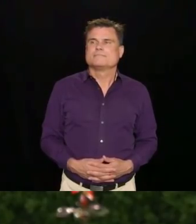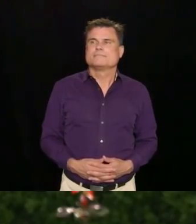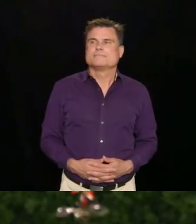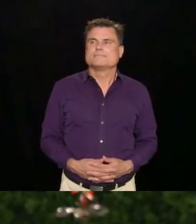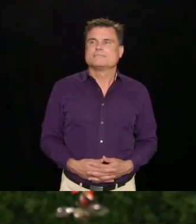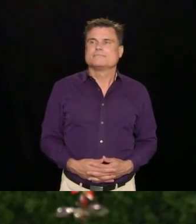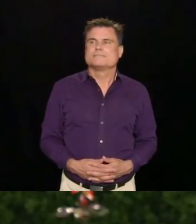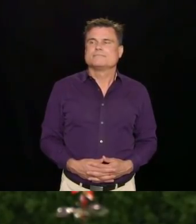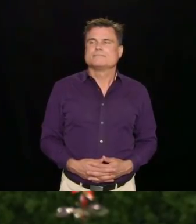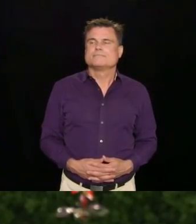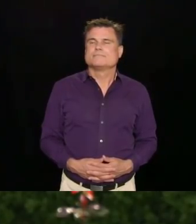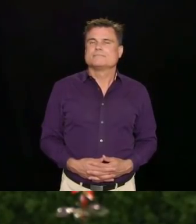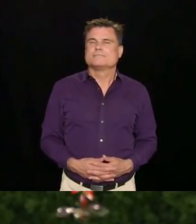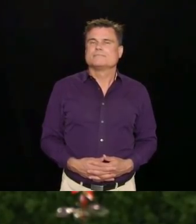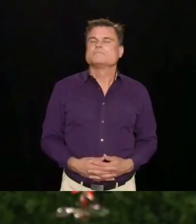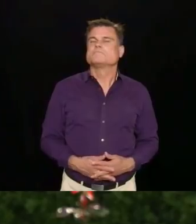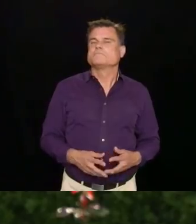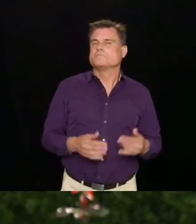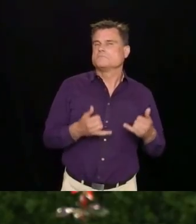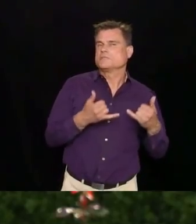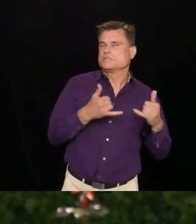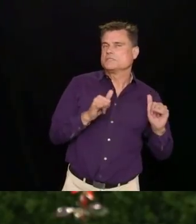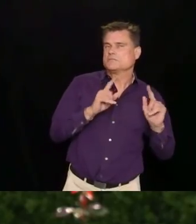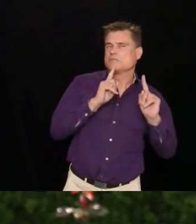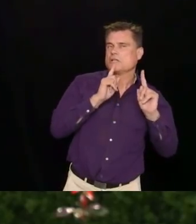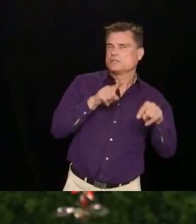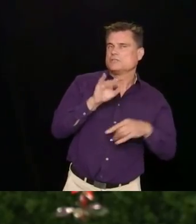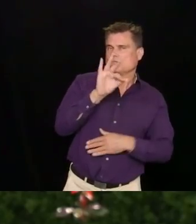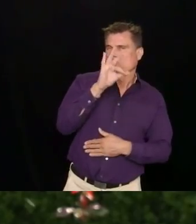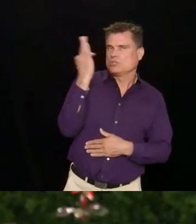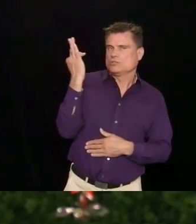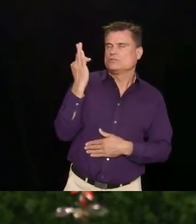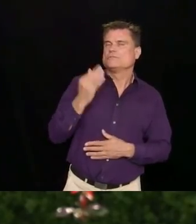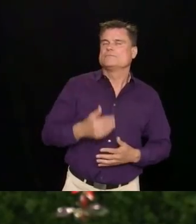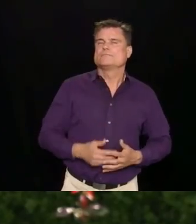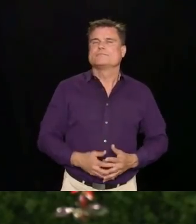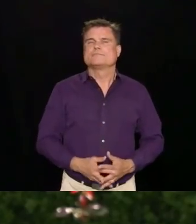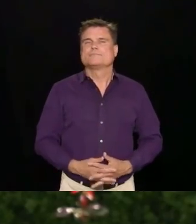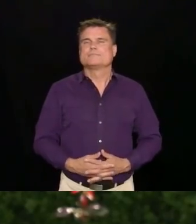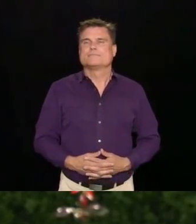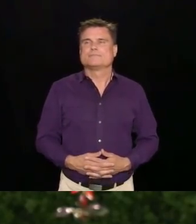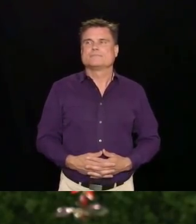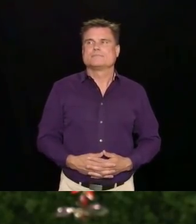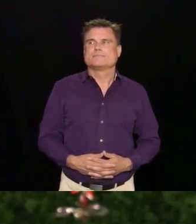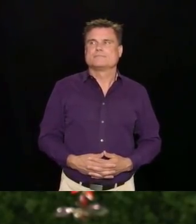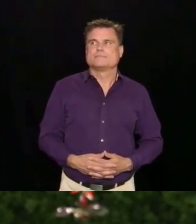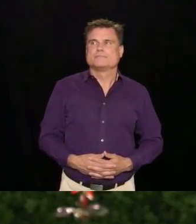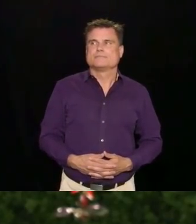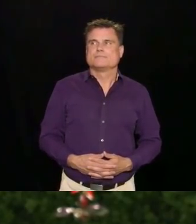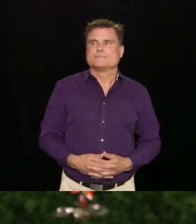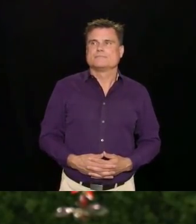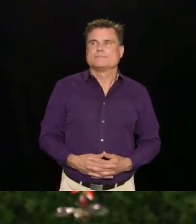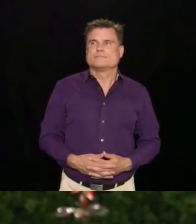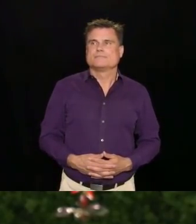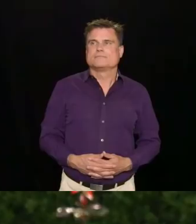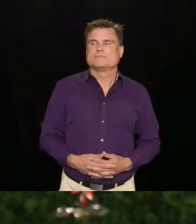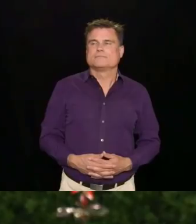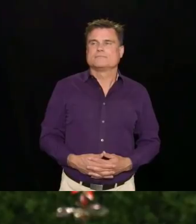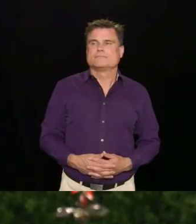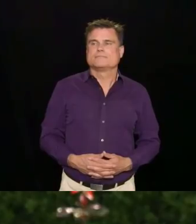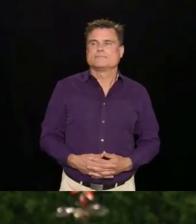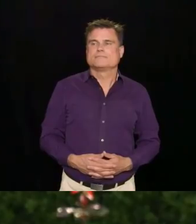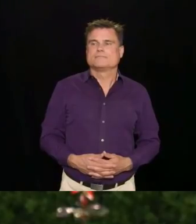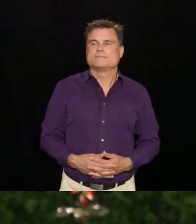Kelowna, par exemple. Donc, on va continuer à faire cela à fond dans les semaines et mois à